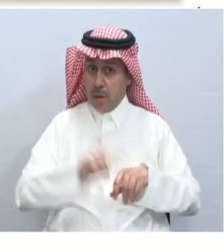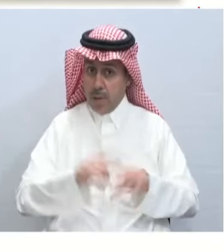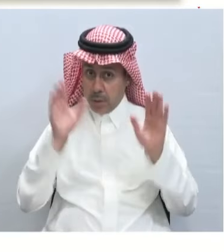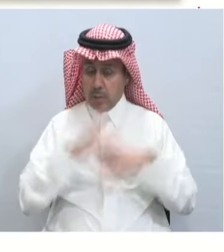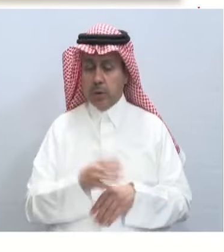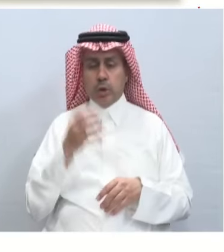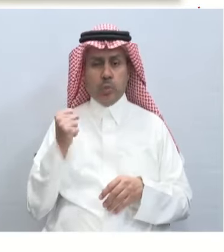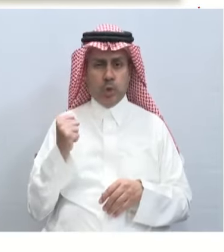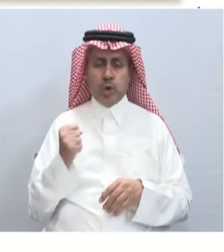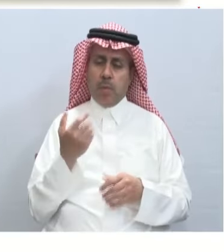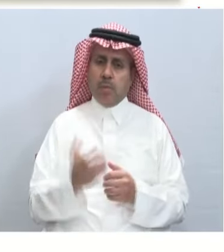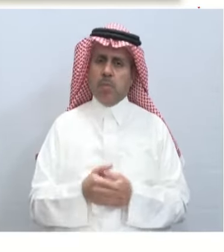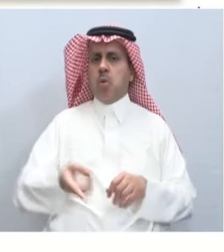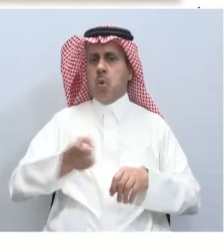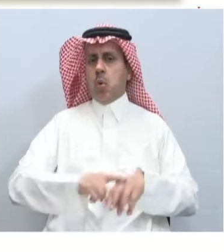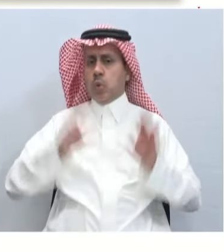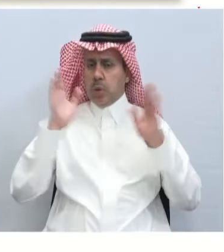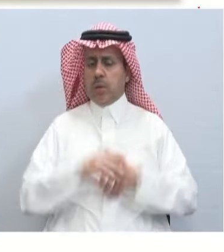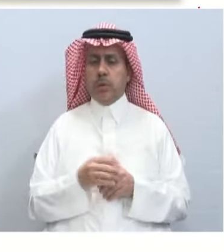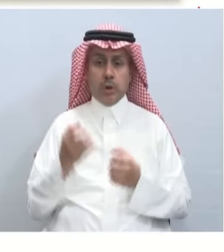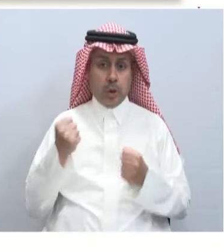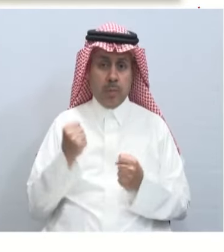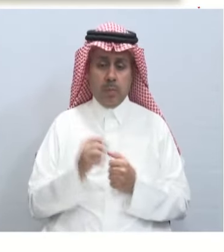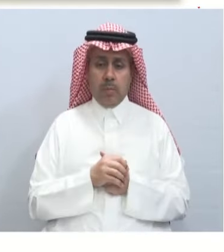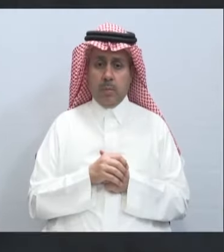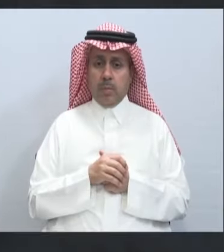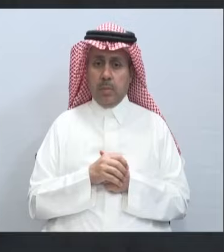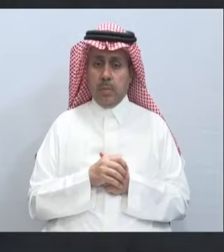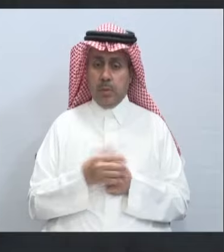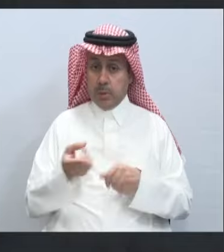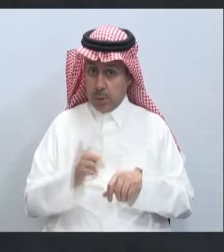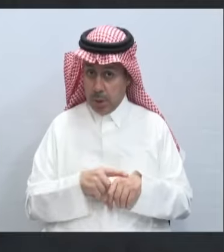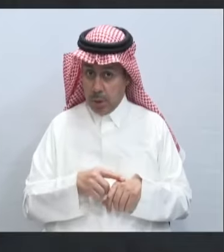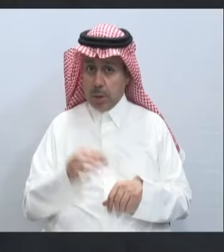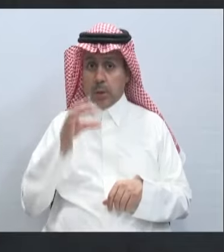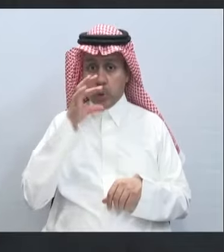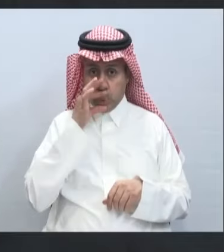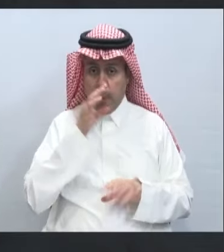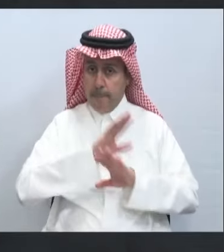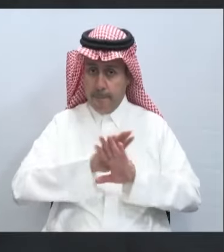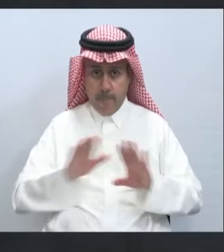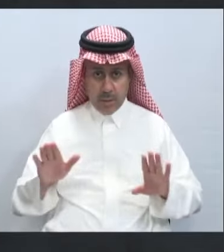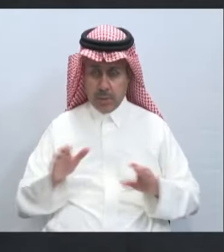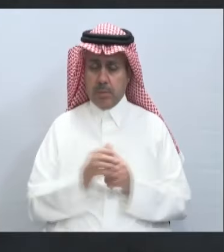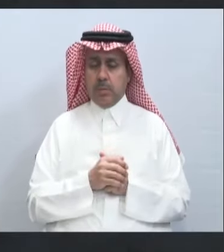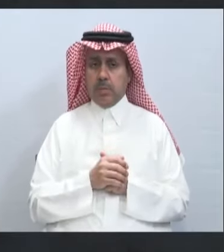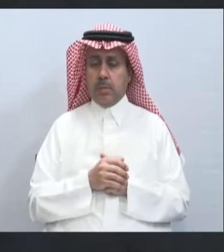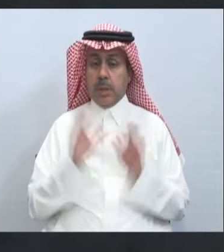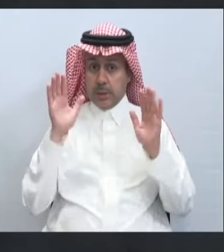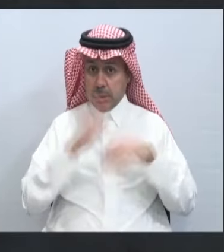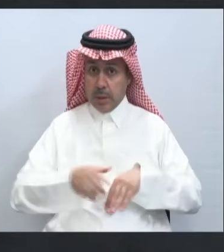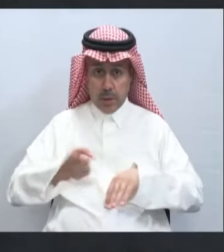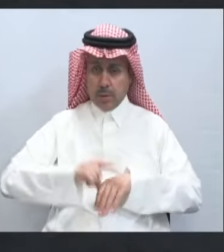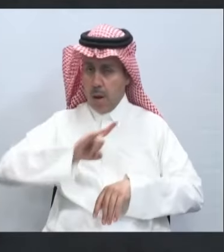الحرج والمشقه فاذا الحائض تقضي ماذا تقضي الصوم ولا تقضي